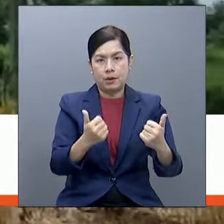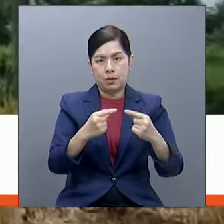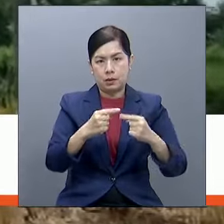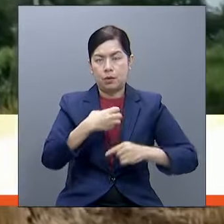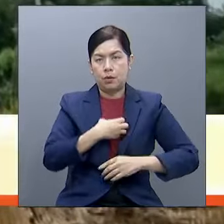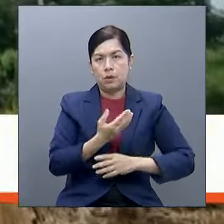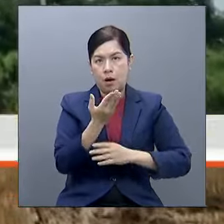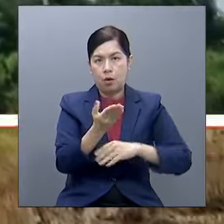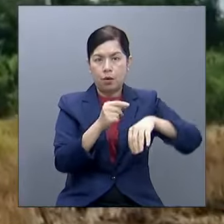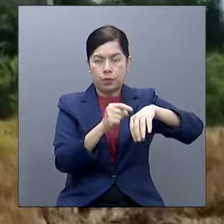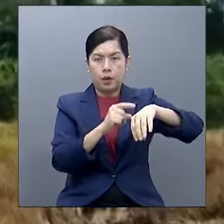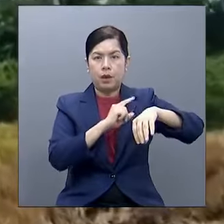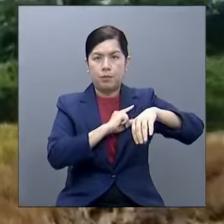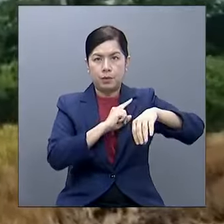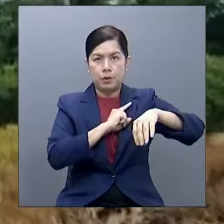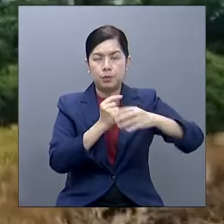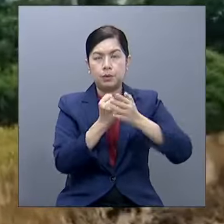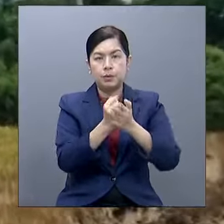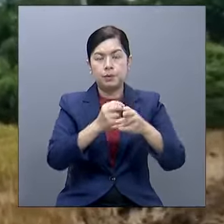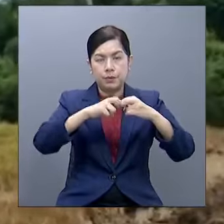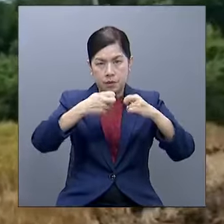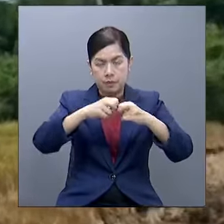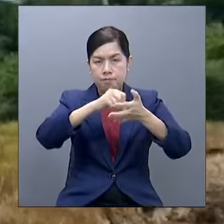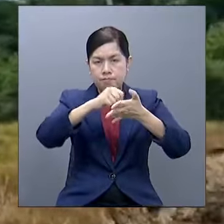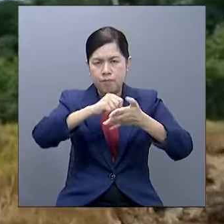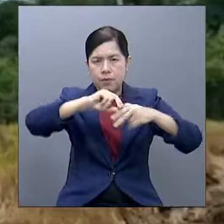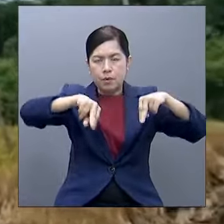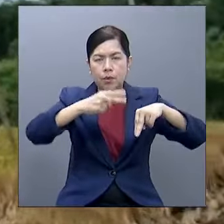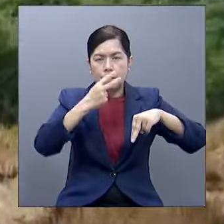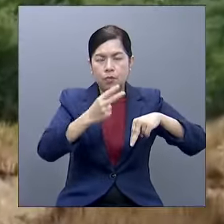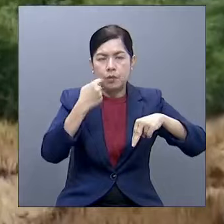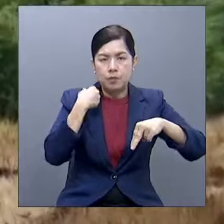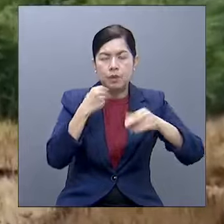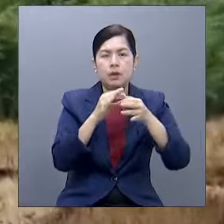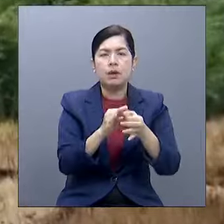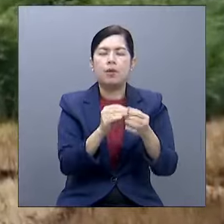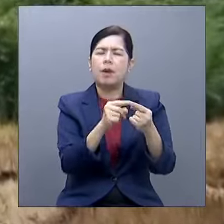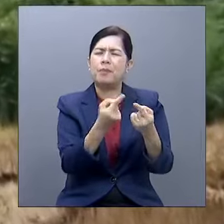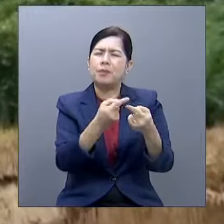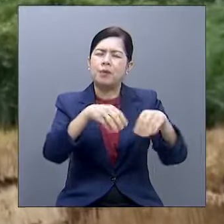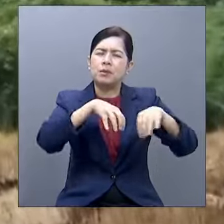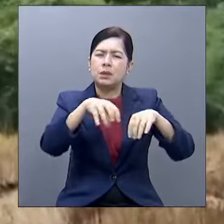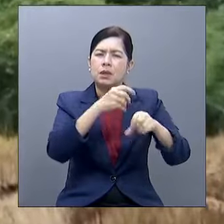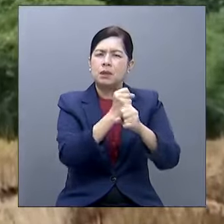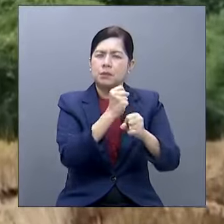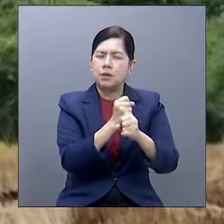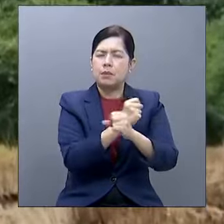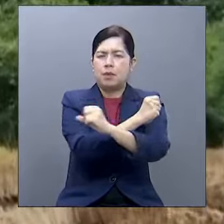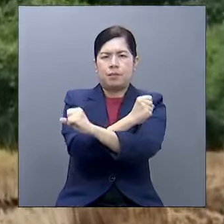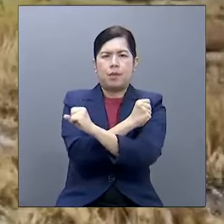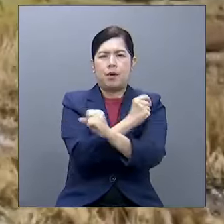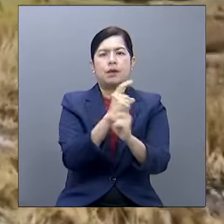งานที่เกี่ยวข้องเร่งเข้ามาแก้ไขปัญหาเรื่องของการจัดระเบียบสายสื่อสารให้ปลอดภัยครับ